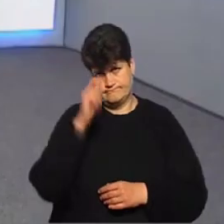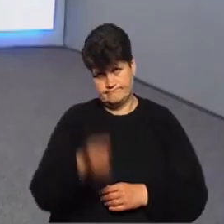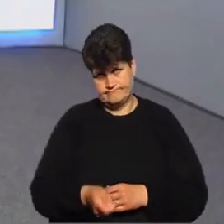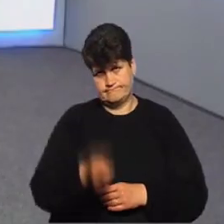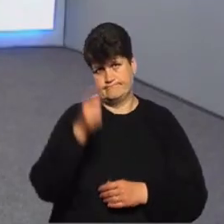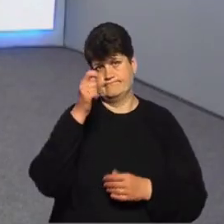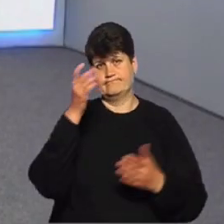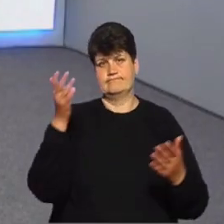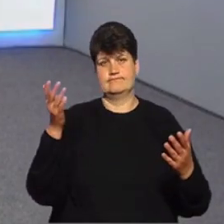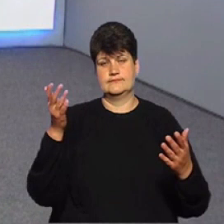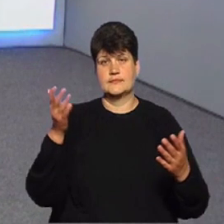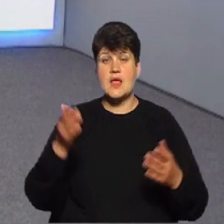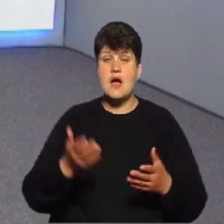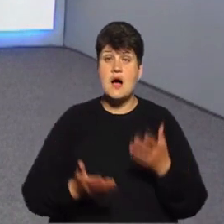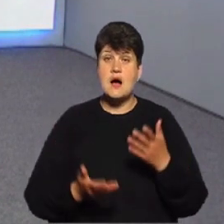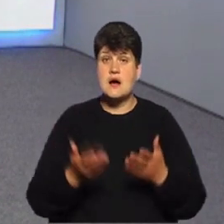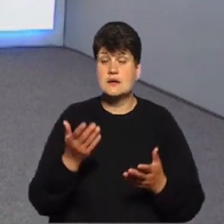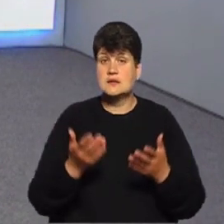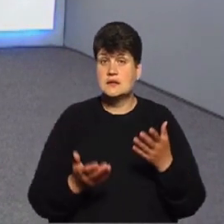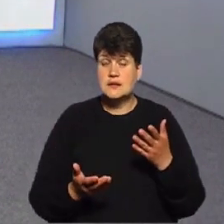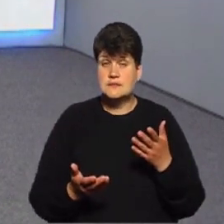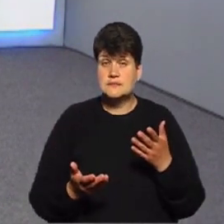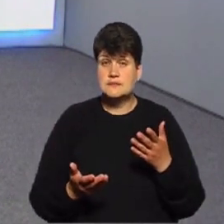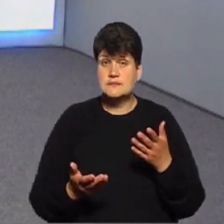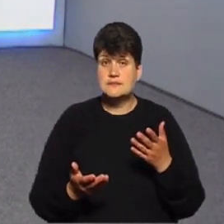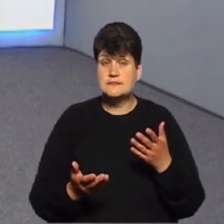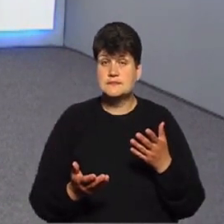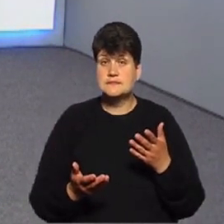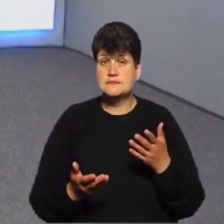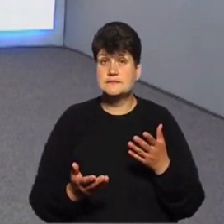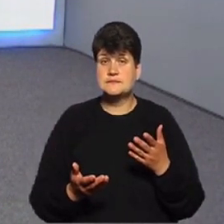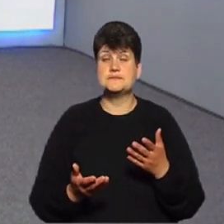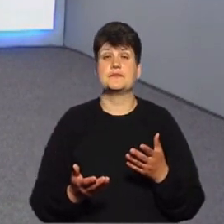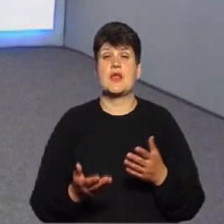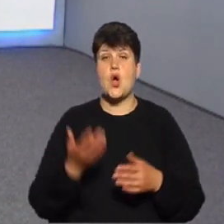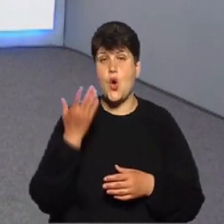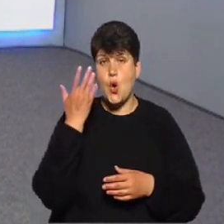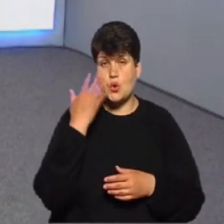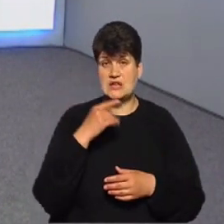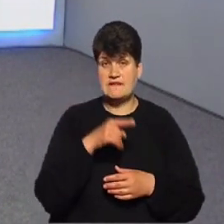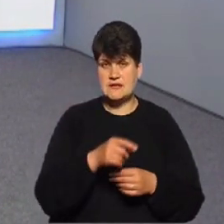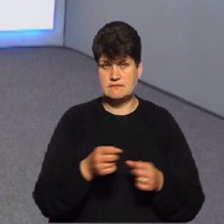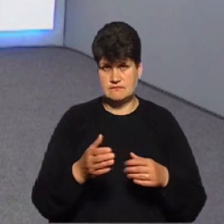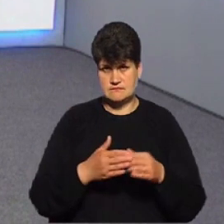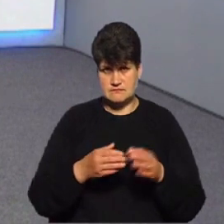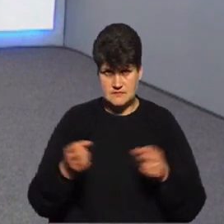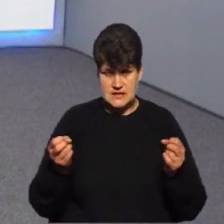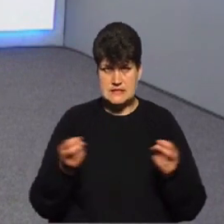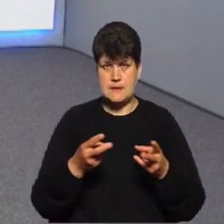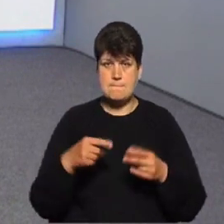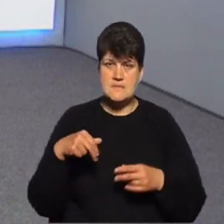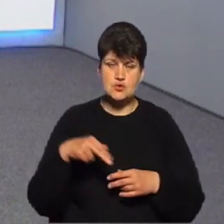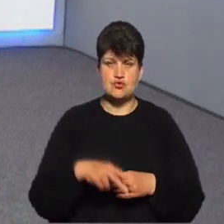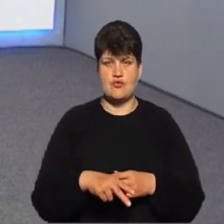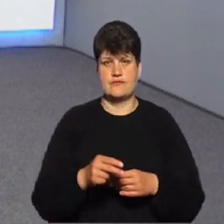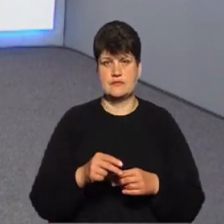Хоча вищий в нього теж могла бути англійська мова. Так. Але коли він фахівець і він пішов на